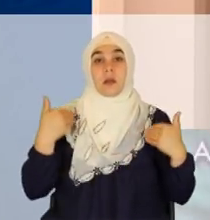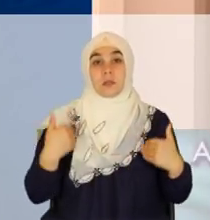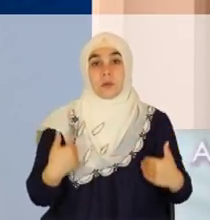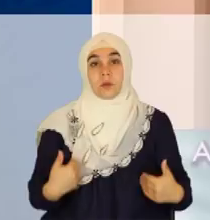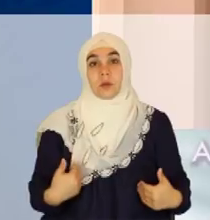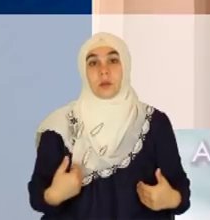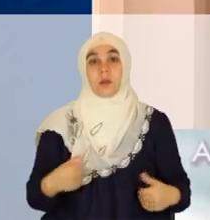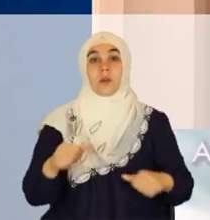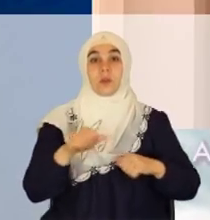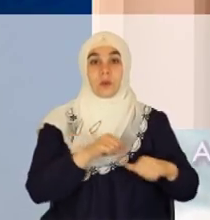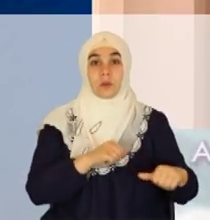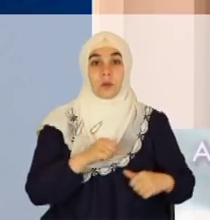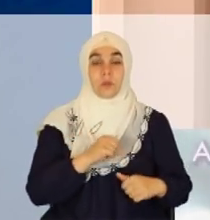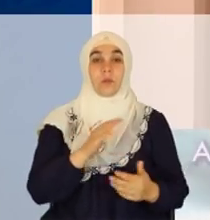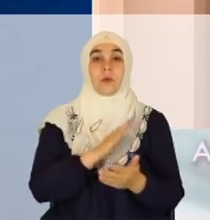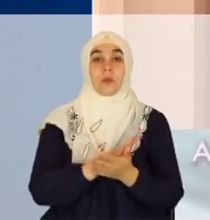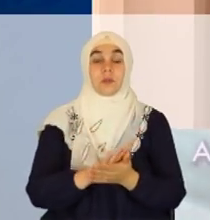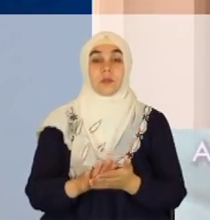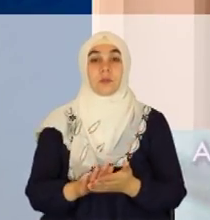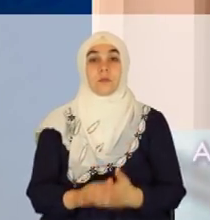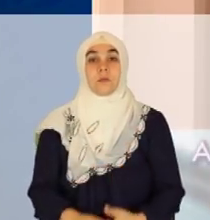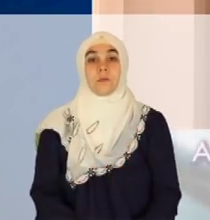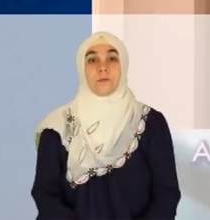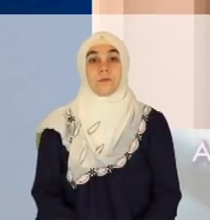a'zolarni gunohdan poklash.